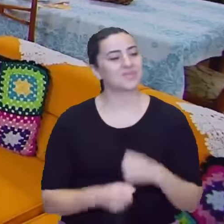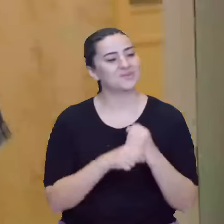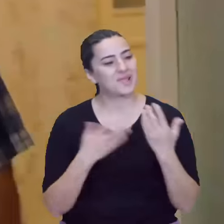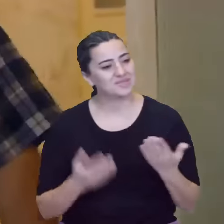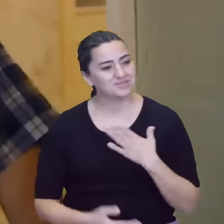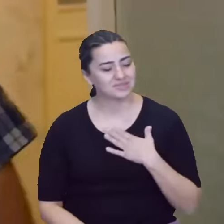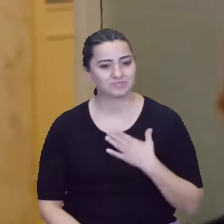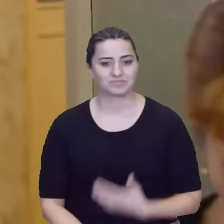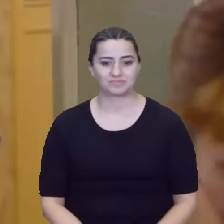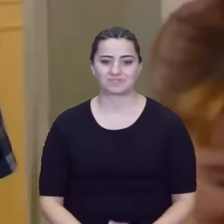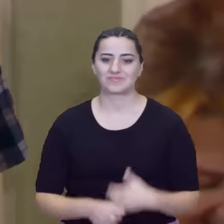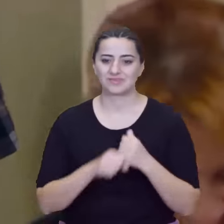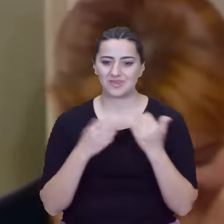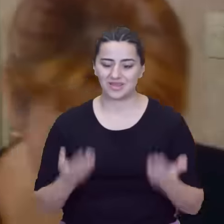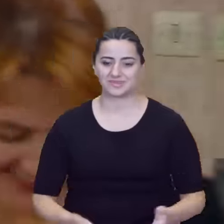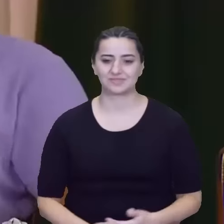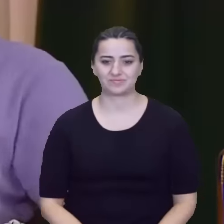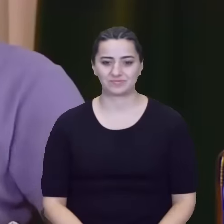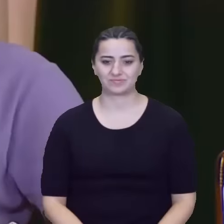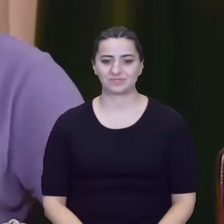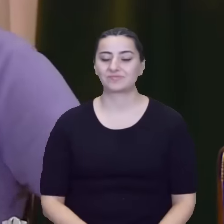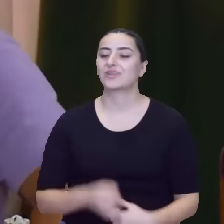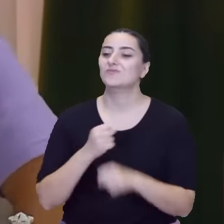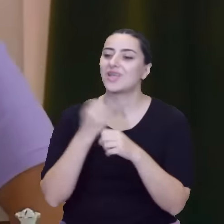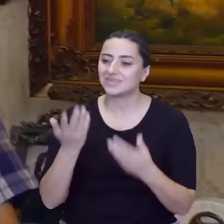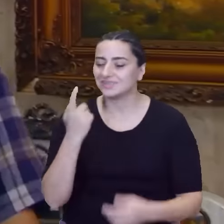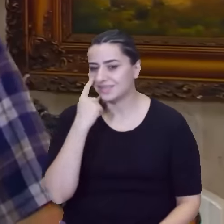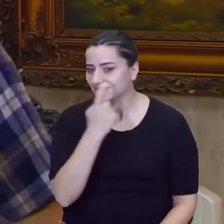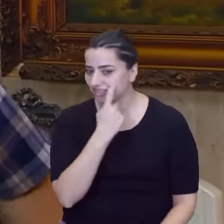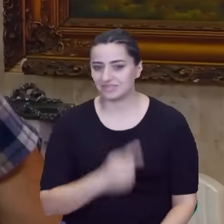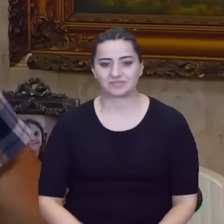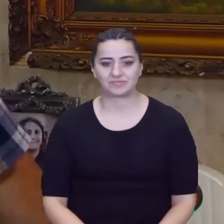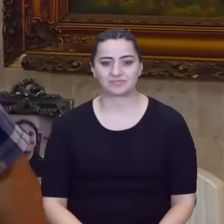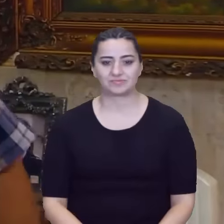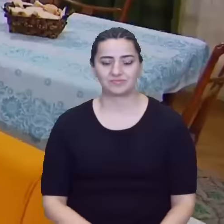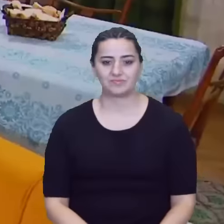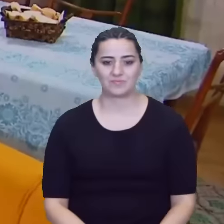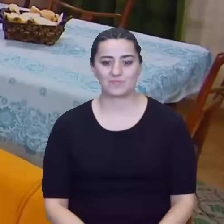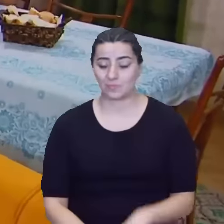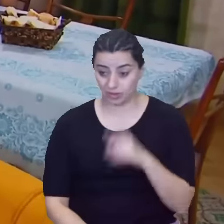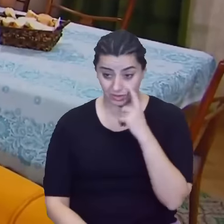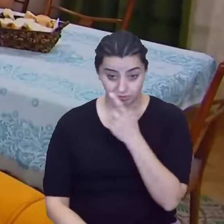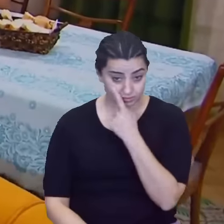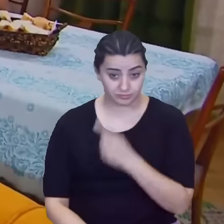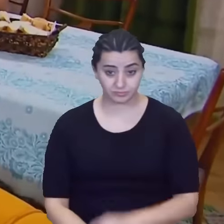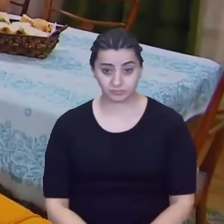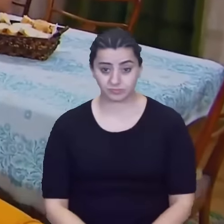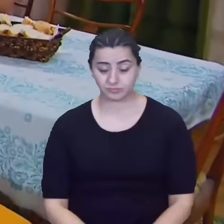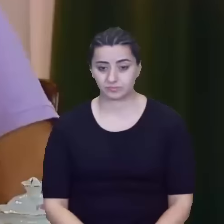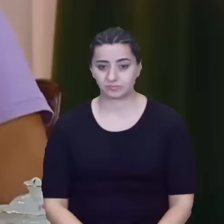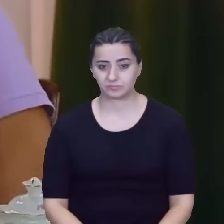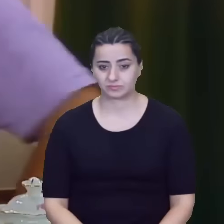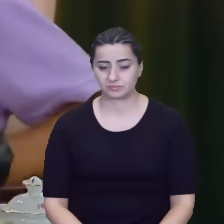Günaydın canım. Günaydın, günaydın. Günaydın enişte. Günaydın. Enişte. Ha. Oturdu